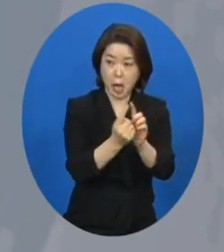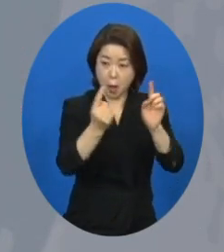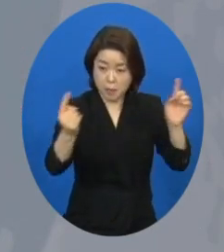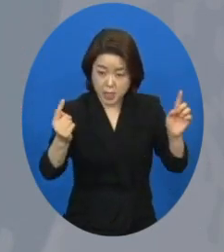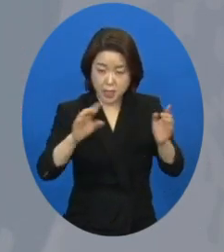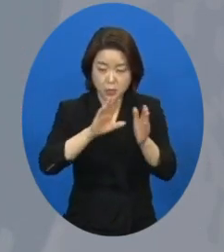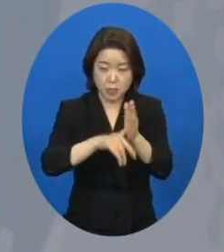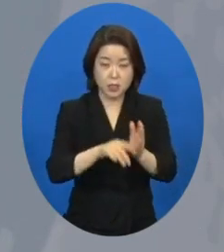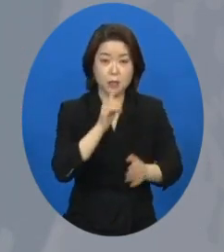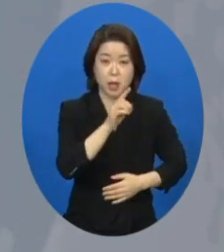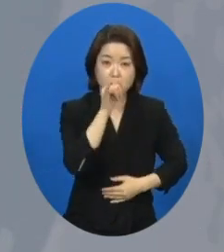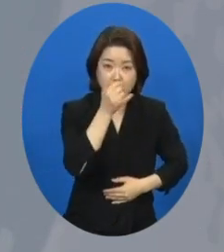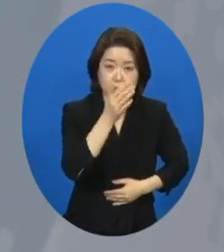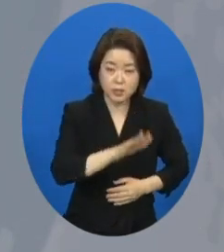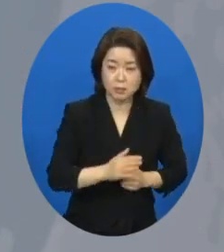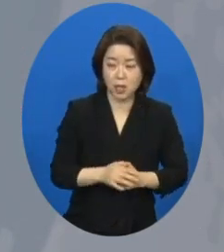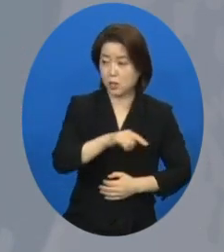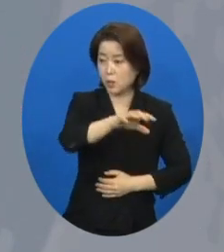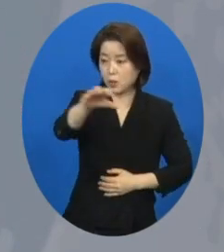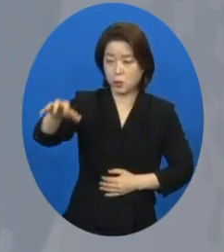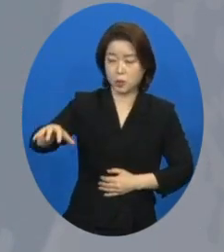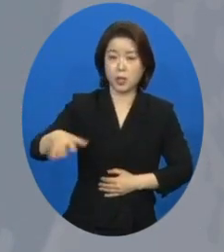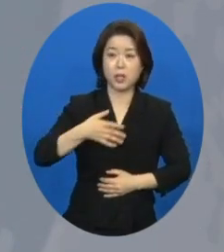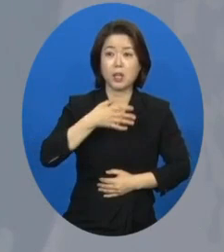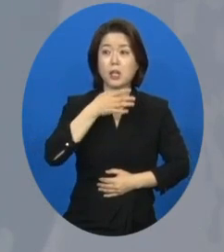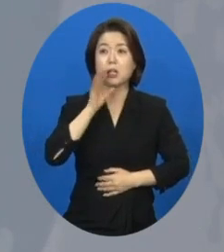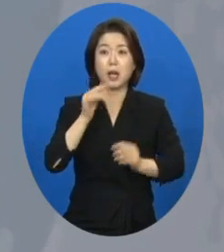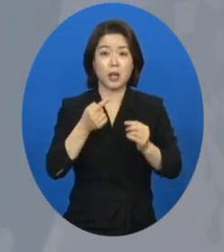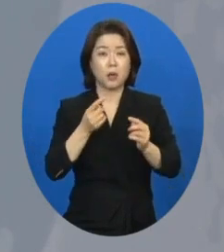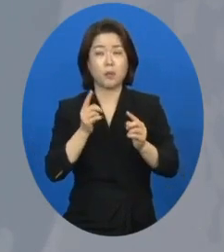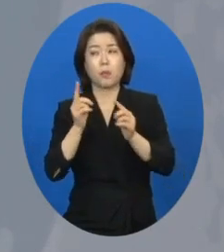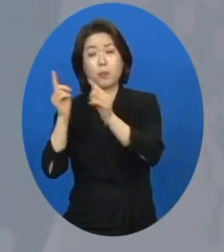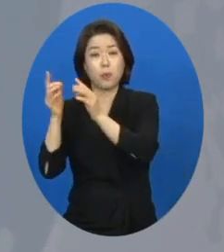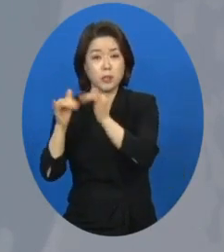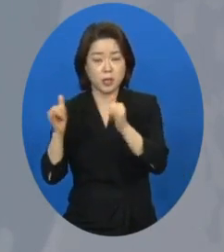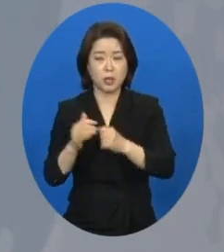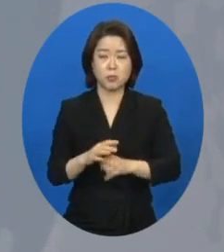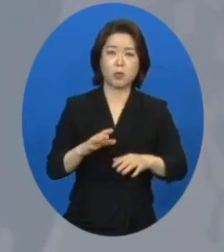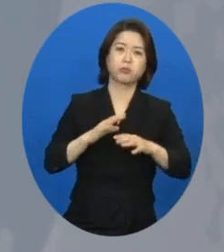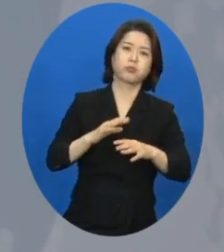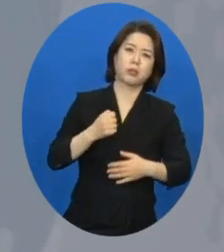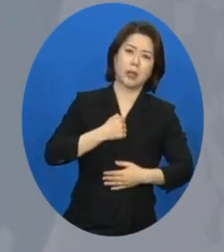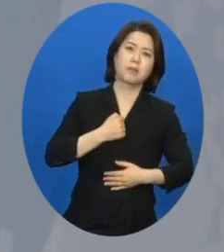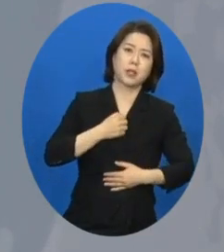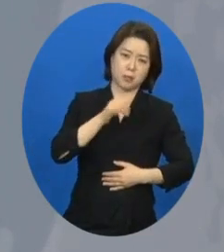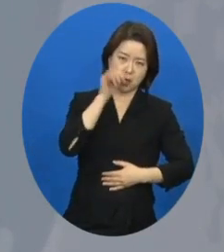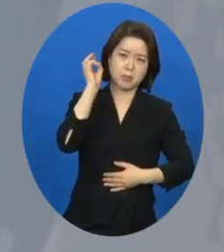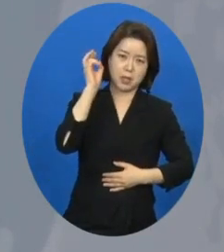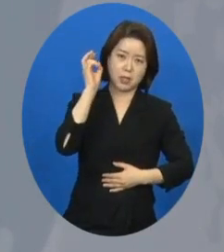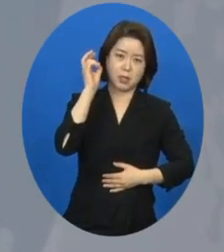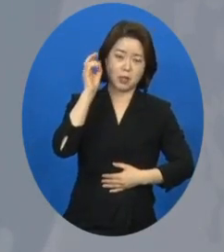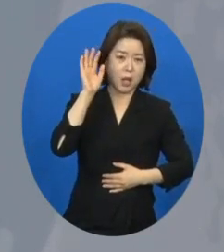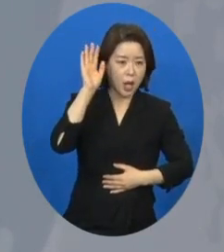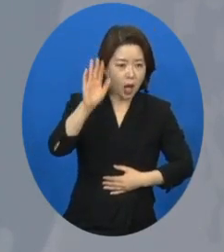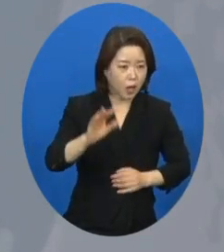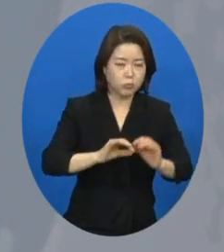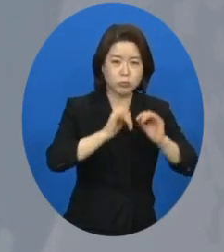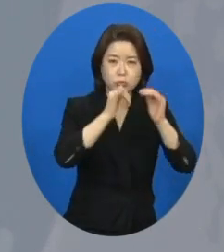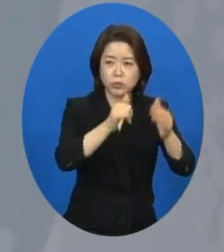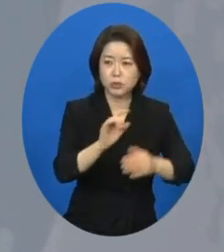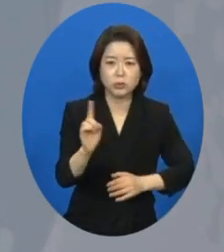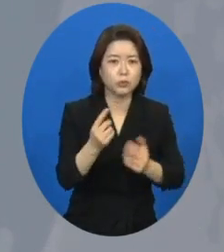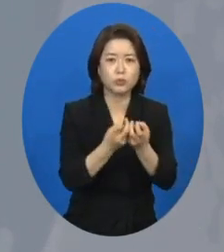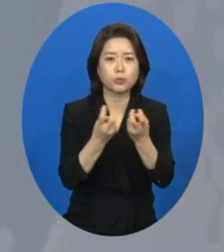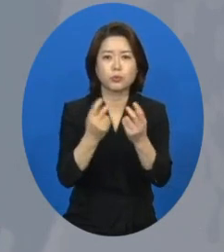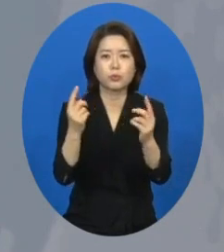시대라고 하지만 여기 어지간히 나이가 있으신 분들은 두렵기만 하고 답답하기만 할 거예요. 앞으로 세상은